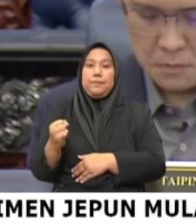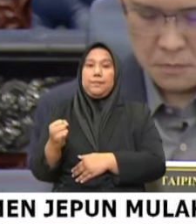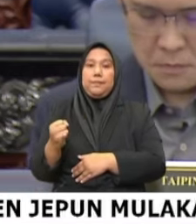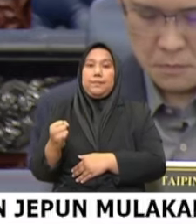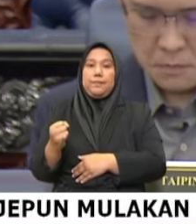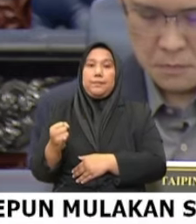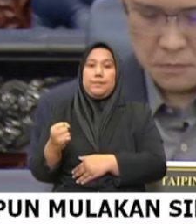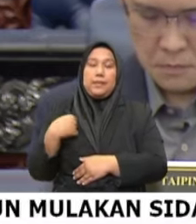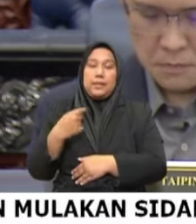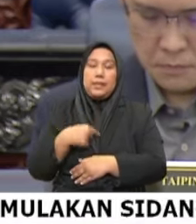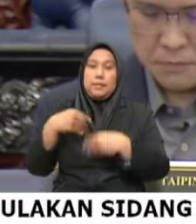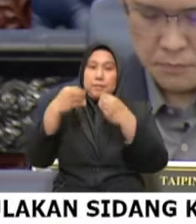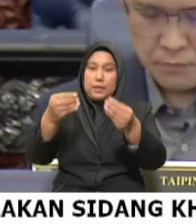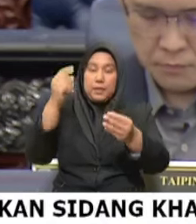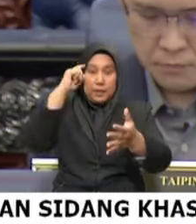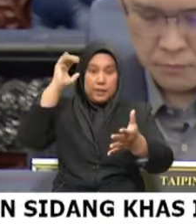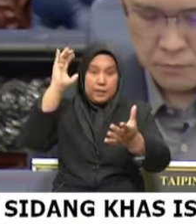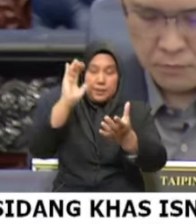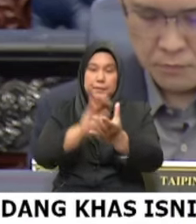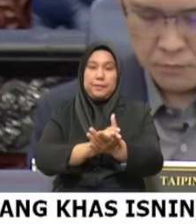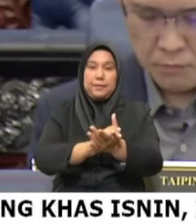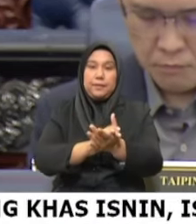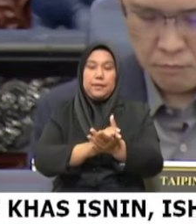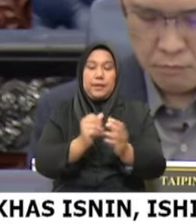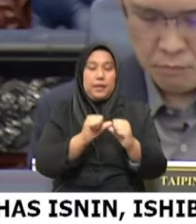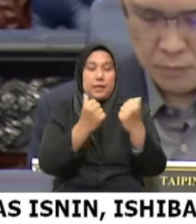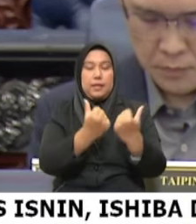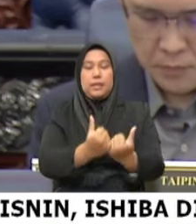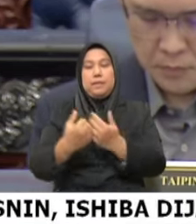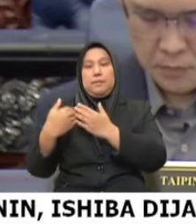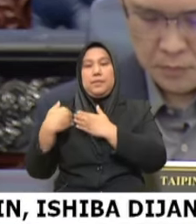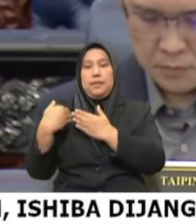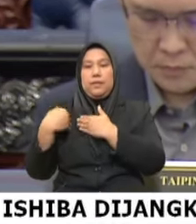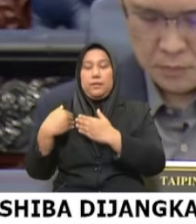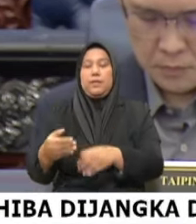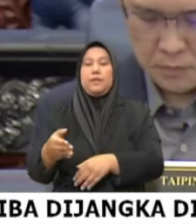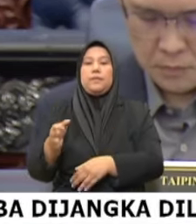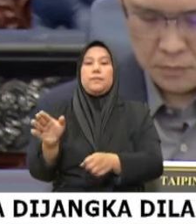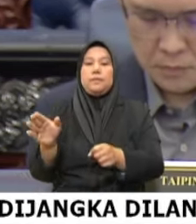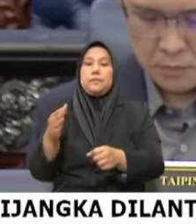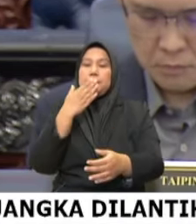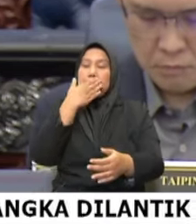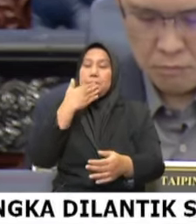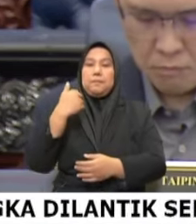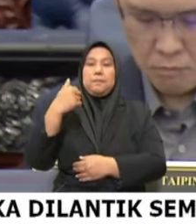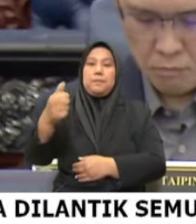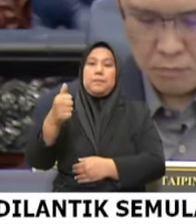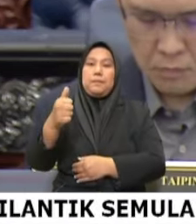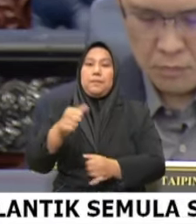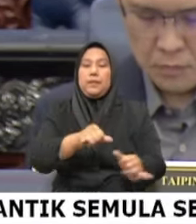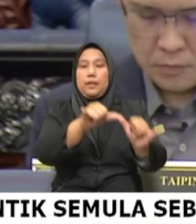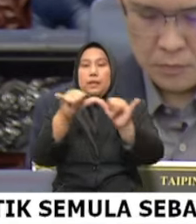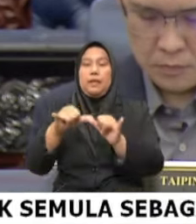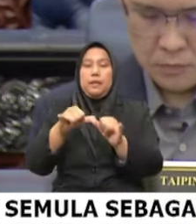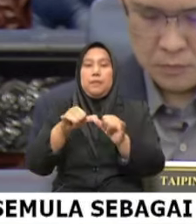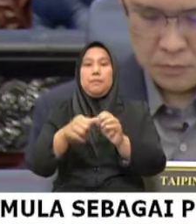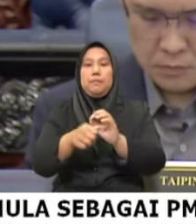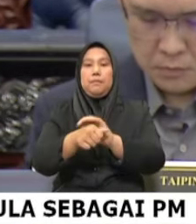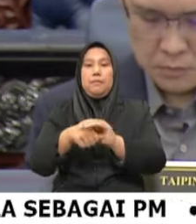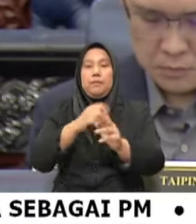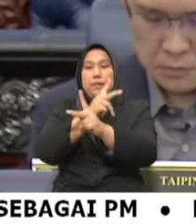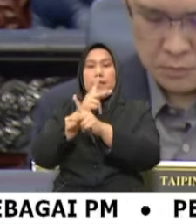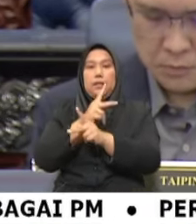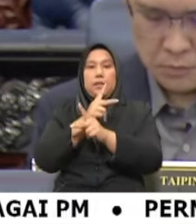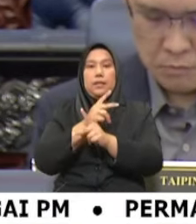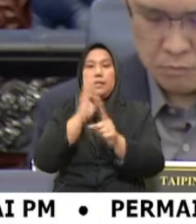satu kepercayaan dan keyakinan bahawa agensi ini memainkan peranan sebaiknya, selaras dengan untuk melindungi kebajikan semua mereka